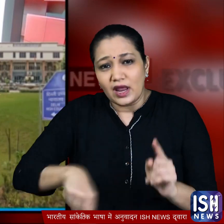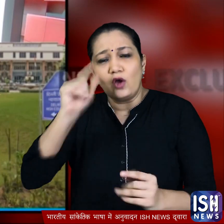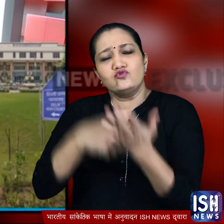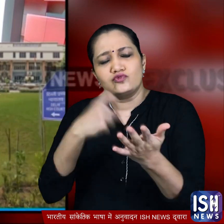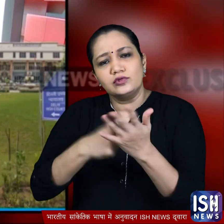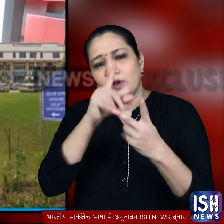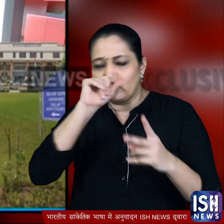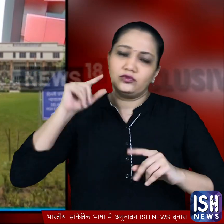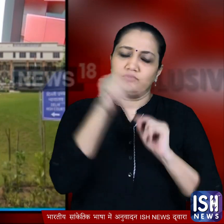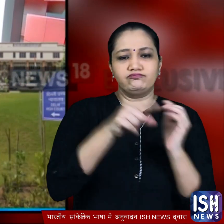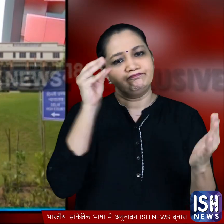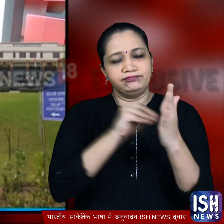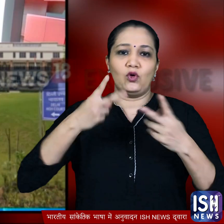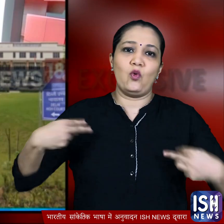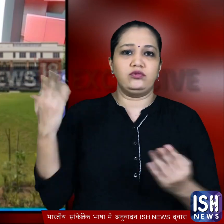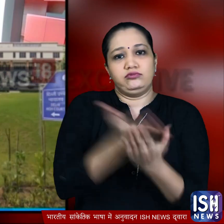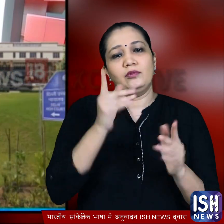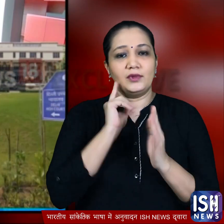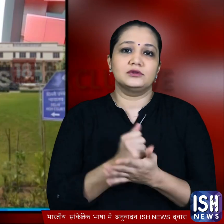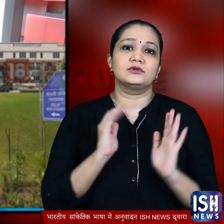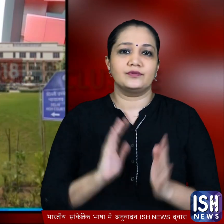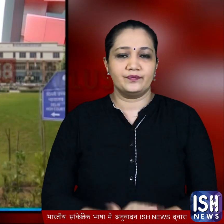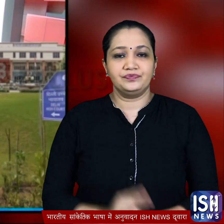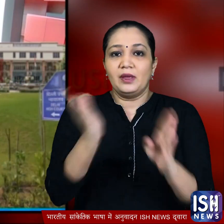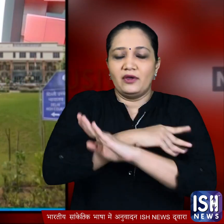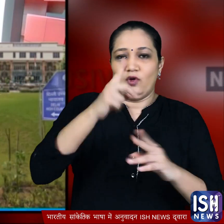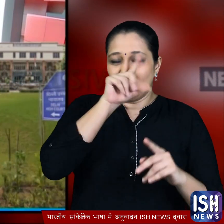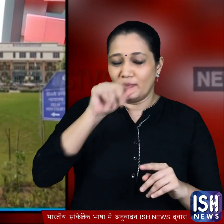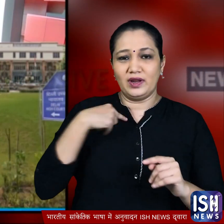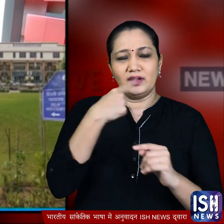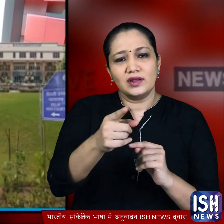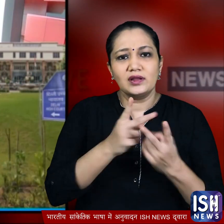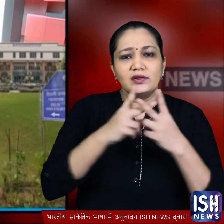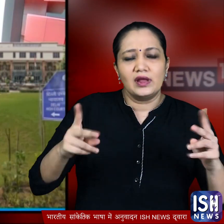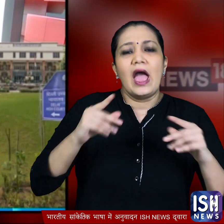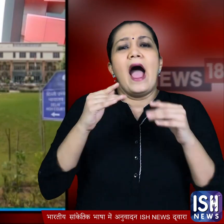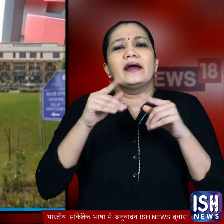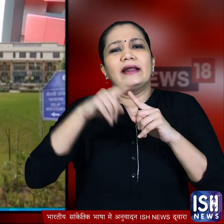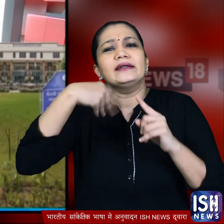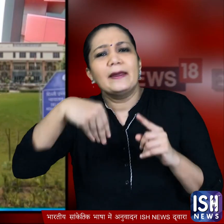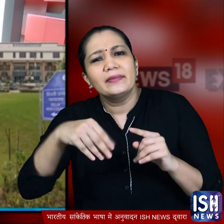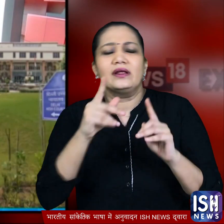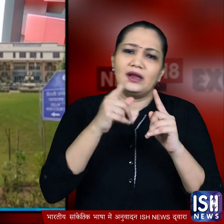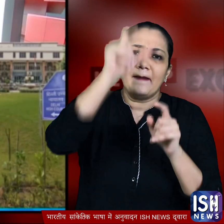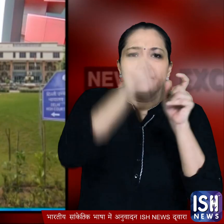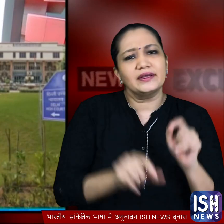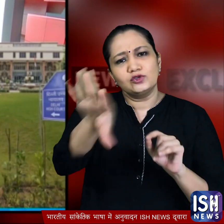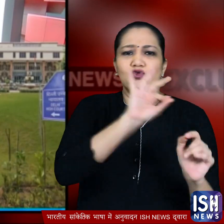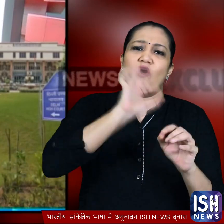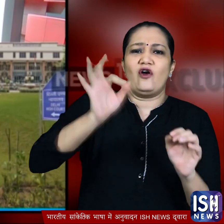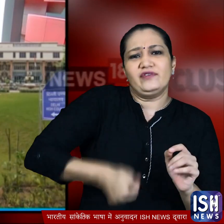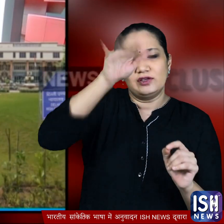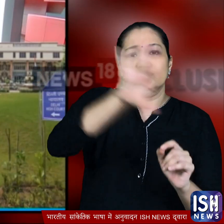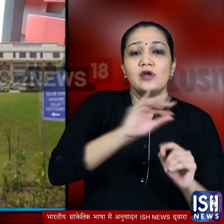तहत ट्विटर पर कार्रवाई कर सकती है। इससे पहले ट्विटर ने हाई कोर्ट को बताया कि उसने अंतरिम अधिकारी की नियुक्ति तो कर दी है,